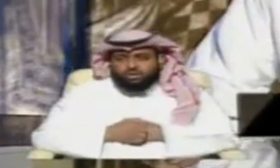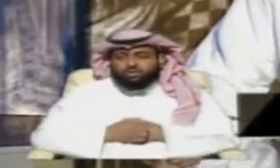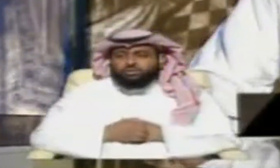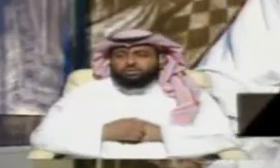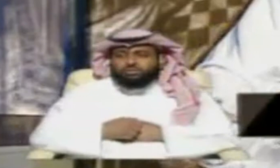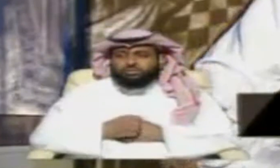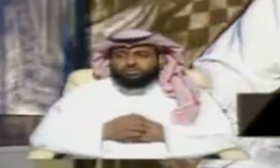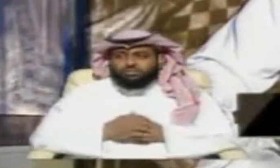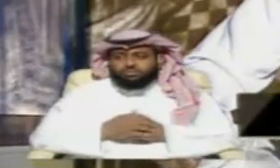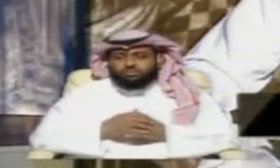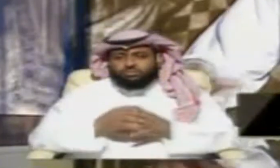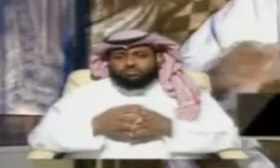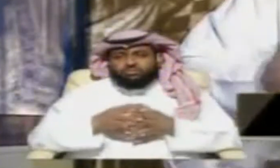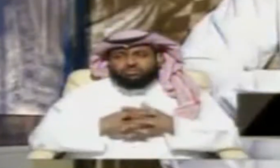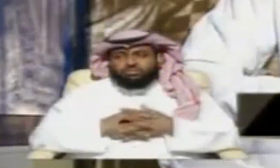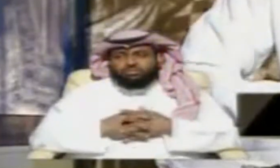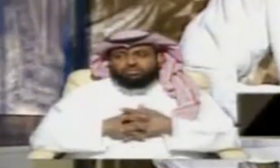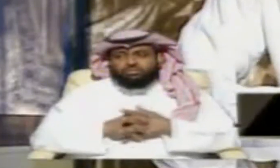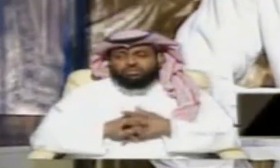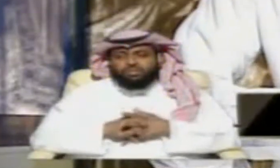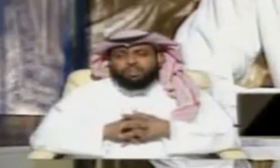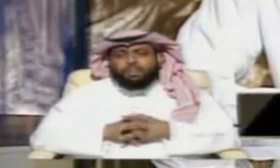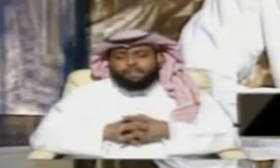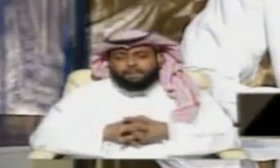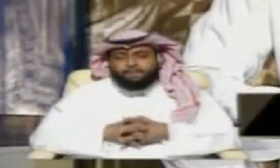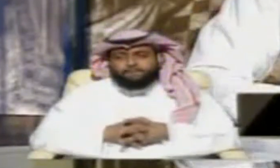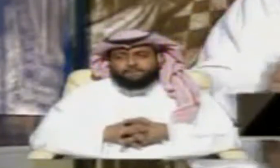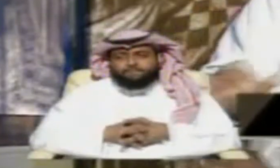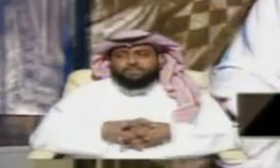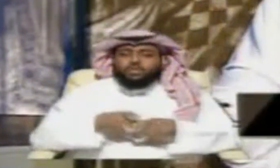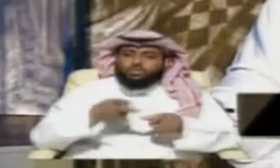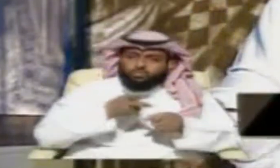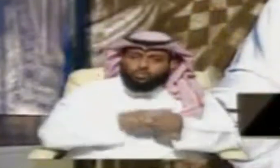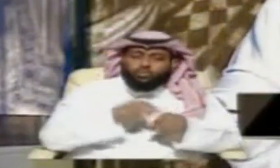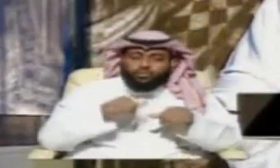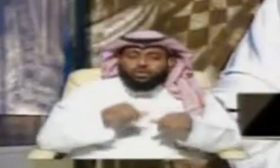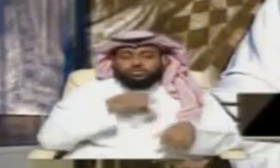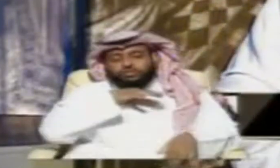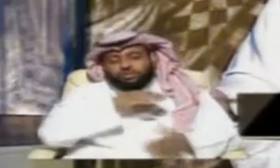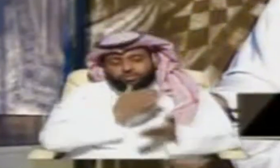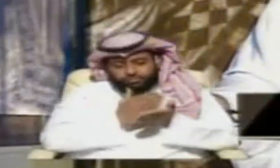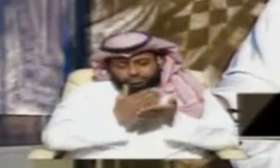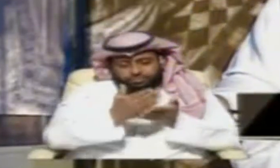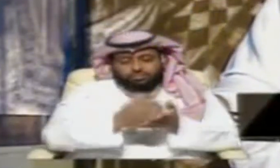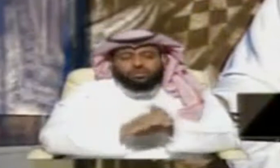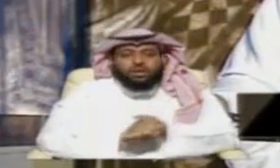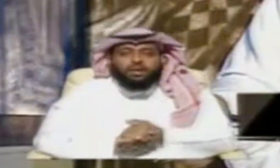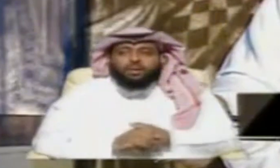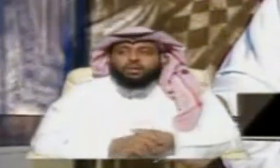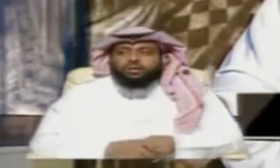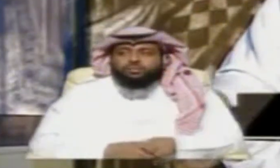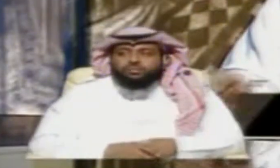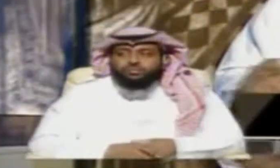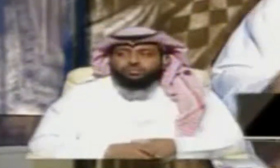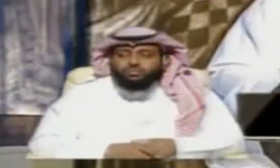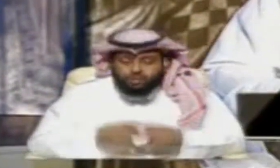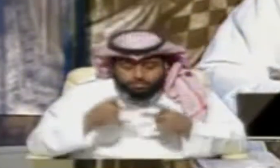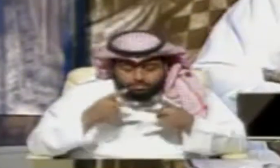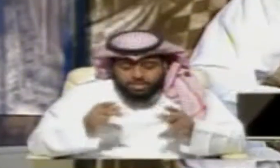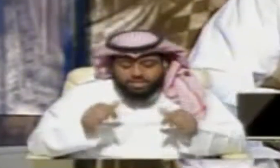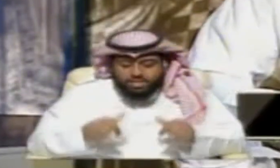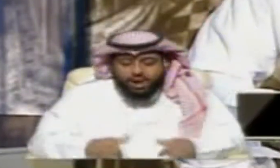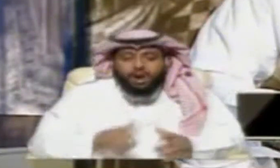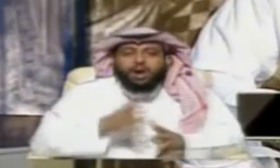وبركاته. شكر الله لك أخي الكريم نزار، بارك الله فيك. أعود لكم فضيلة الشيخ، وفي بداية هذه